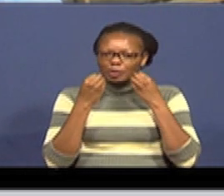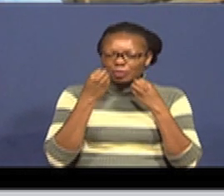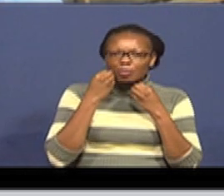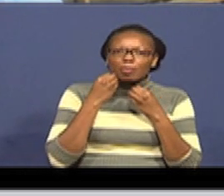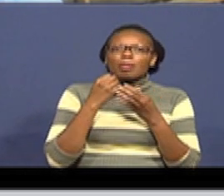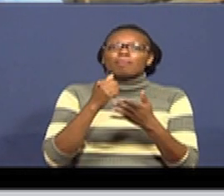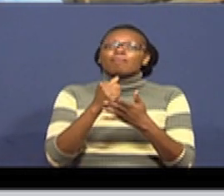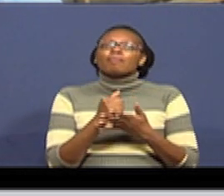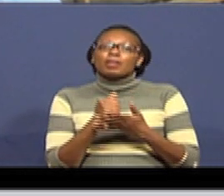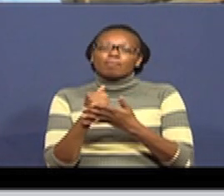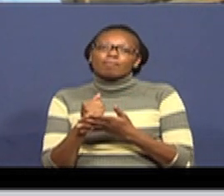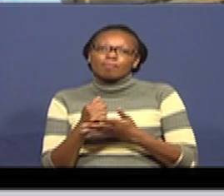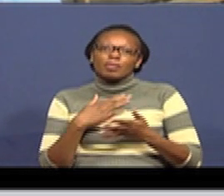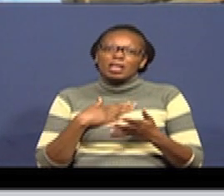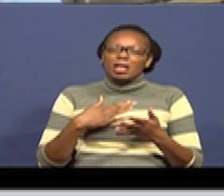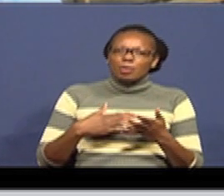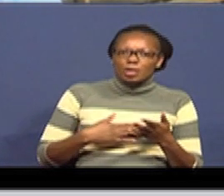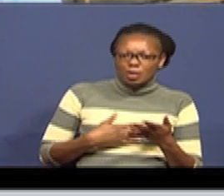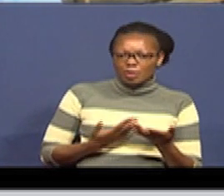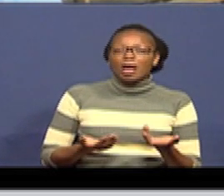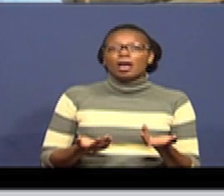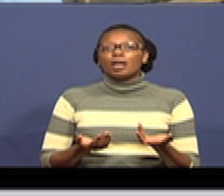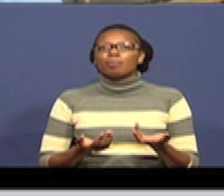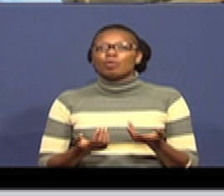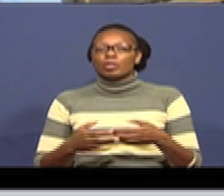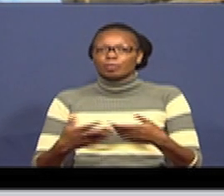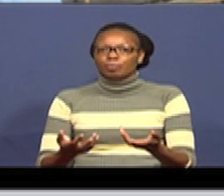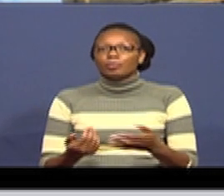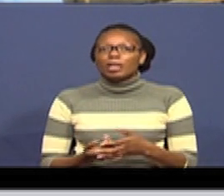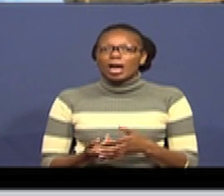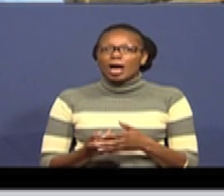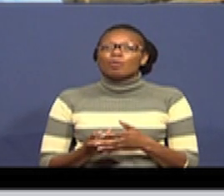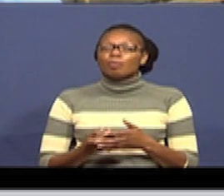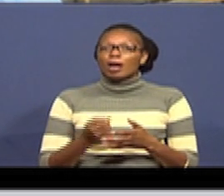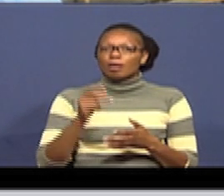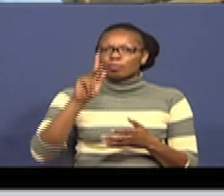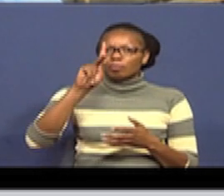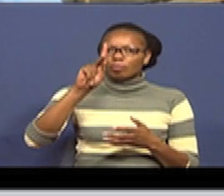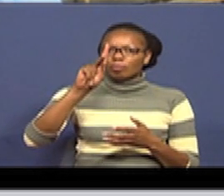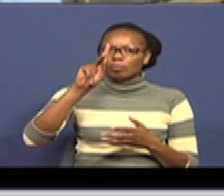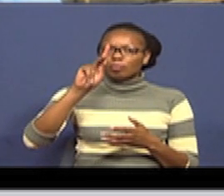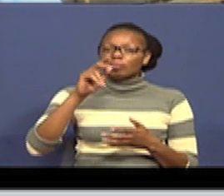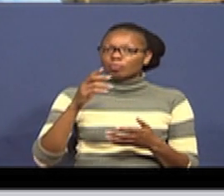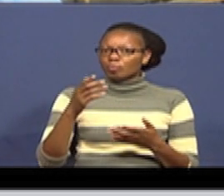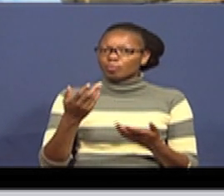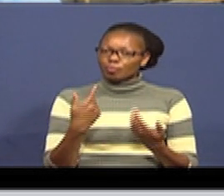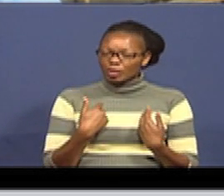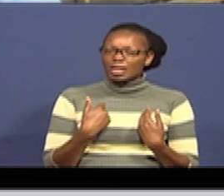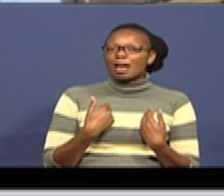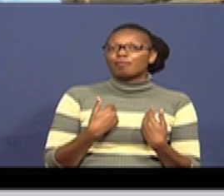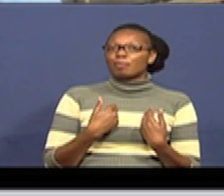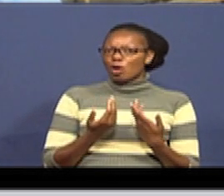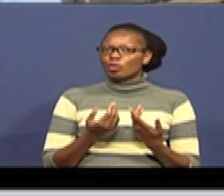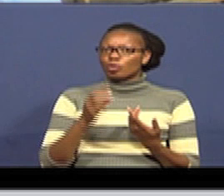unataka. Kwa mfano strawberries unaweza ukikula utapata malnutrition kama zile nutrients